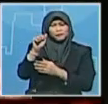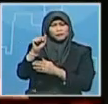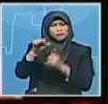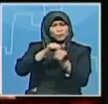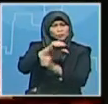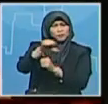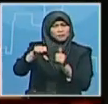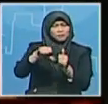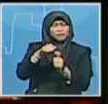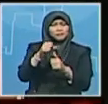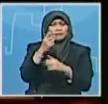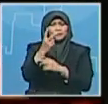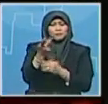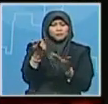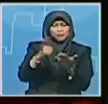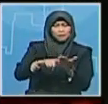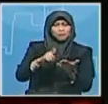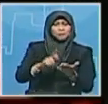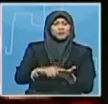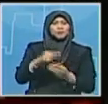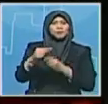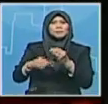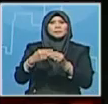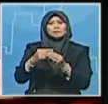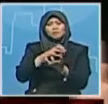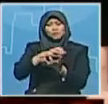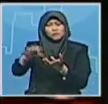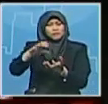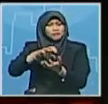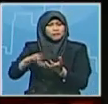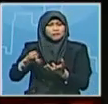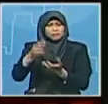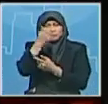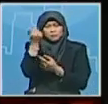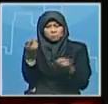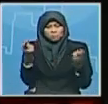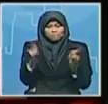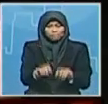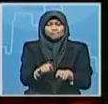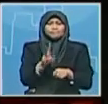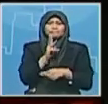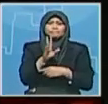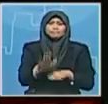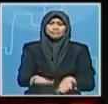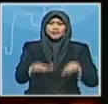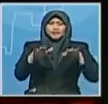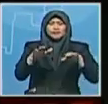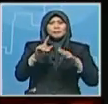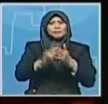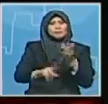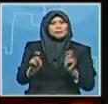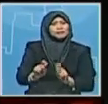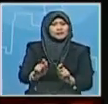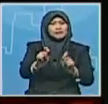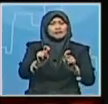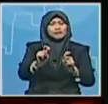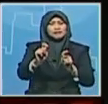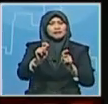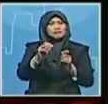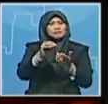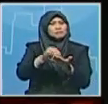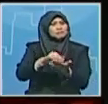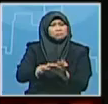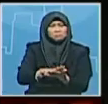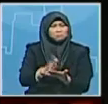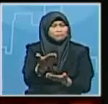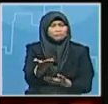banyak bercakap soal melaporkan tentang kerosakan-kerosakan akibat banjir ini semua. Jadi bagaimana tindak balas kementerian dalam menangani